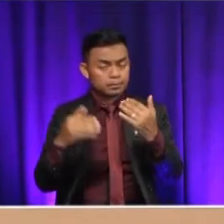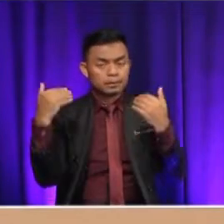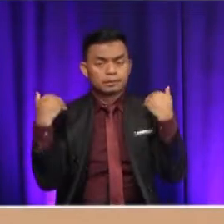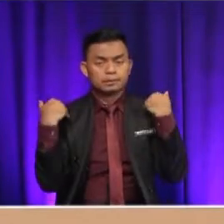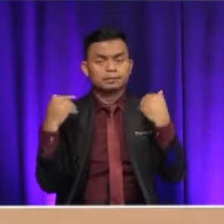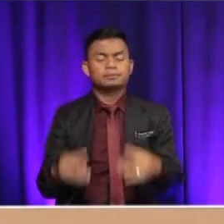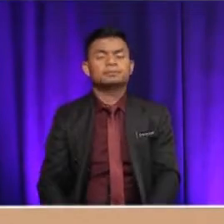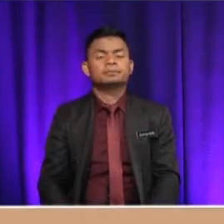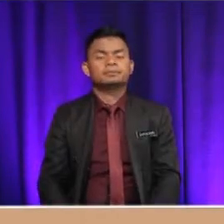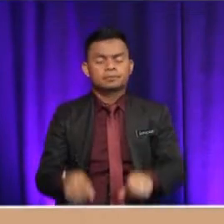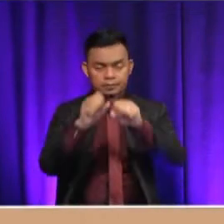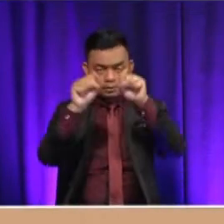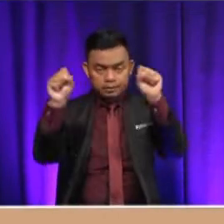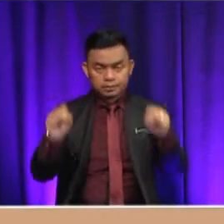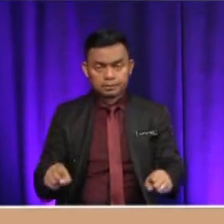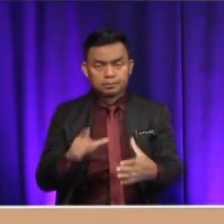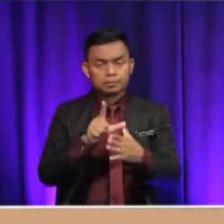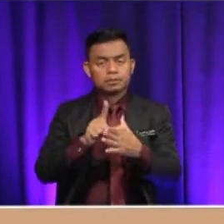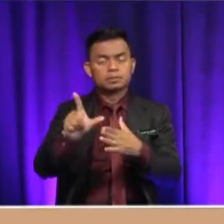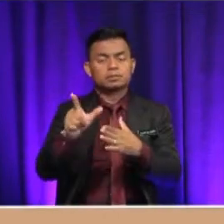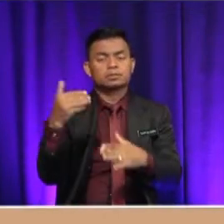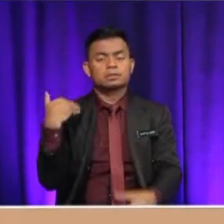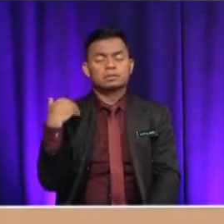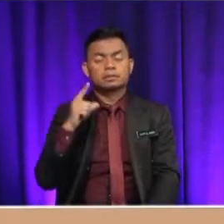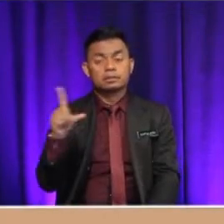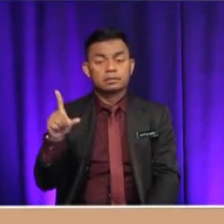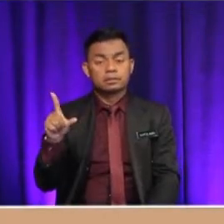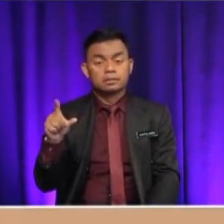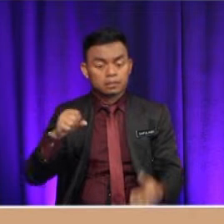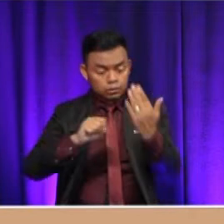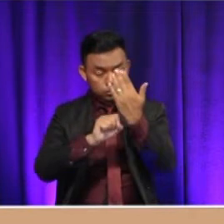sistem langsung ialah sumber air daripada punca air